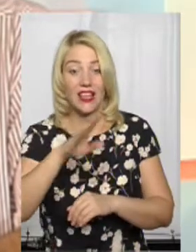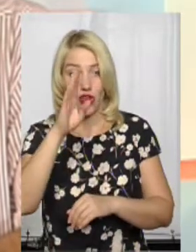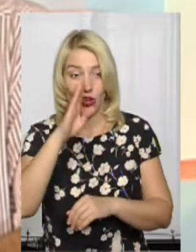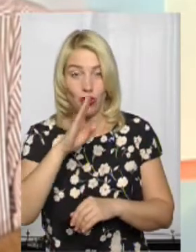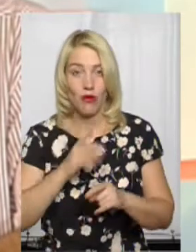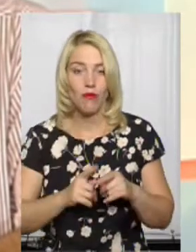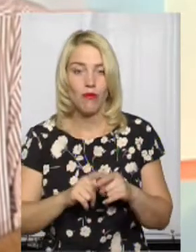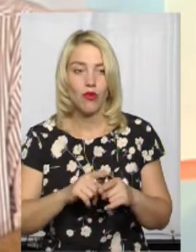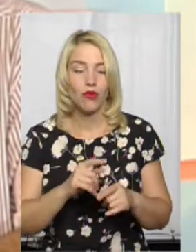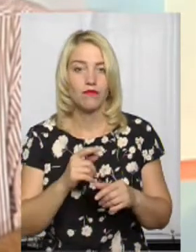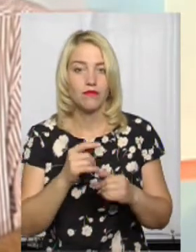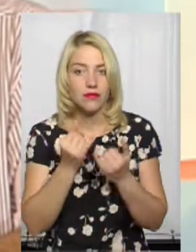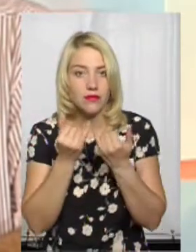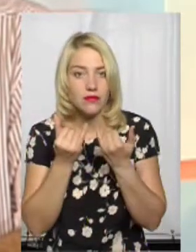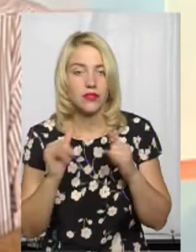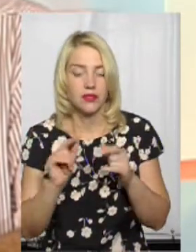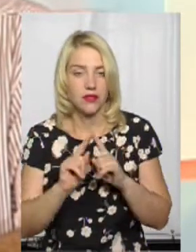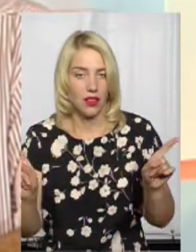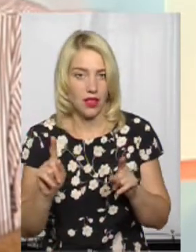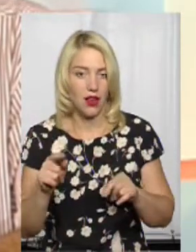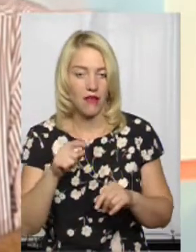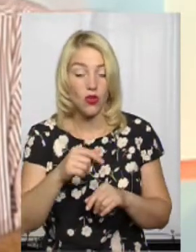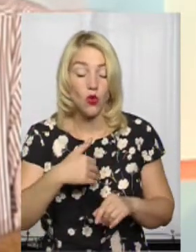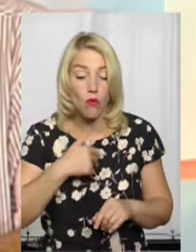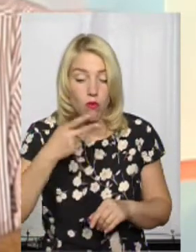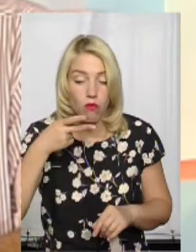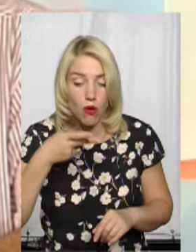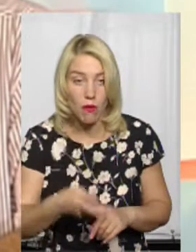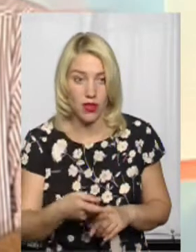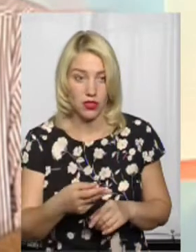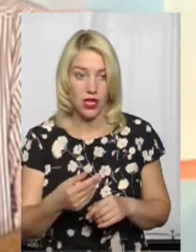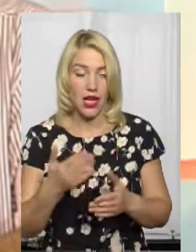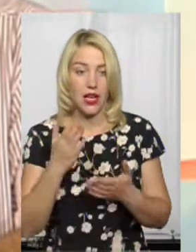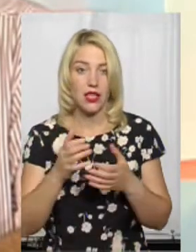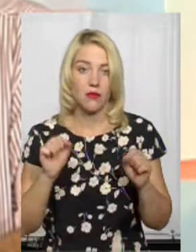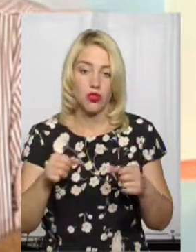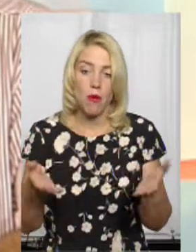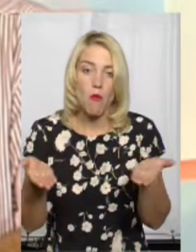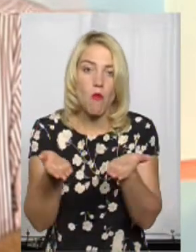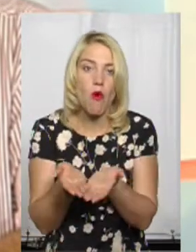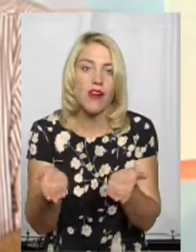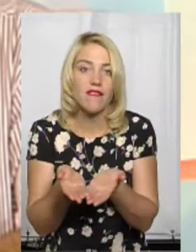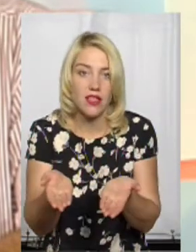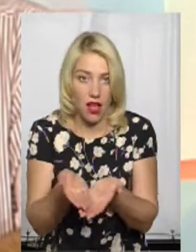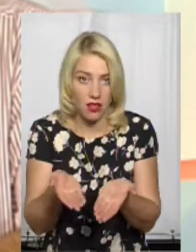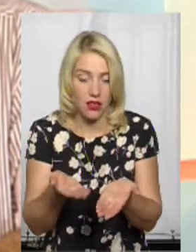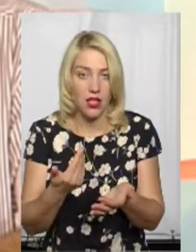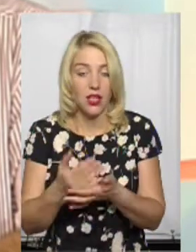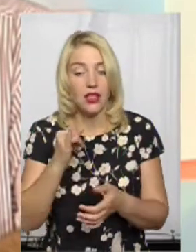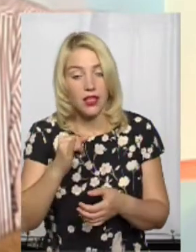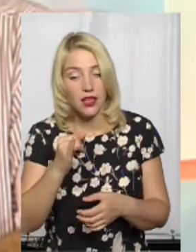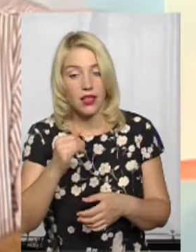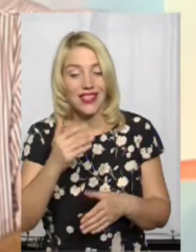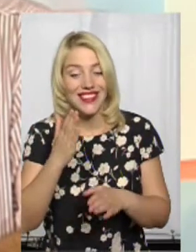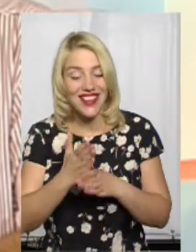слово вжив, інтрига. Він хоче побачити, є можливість порівняти, а тим більше є